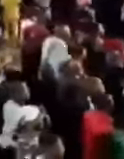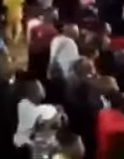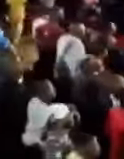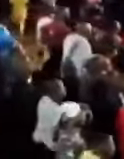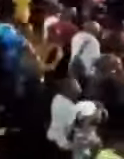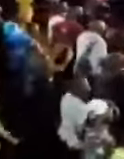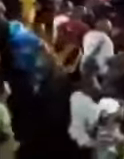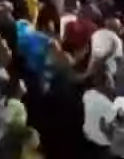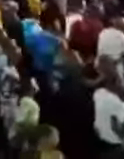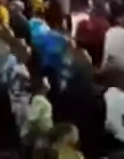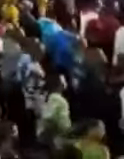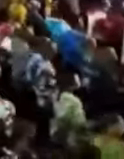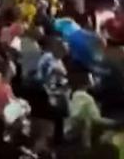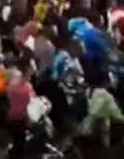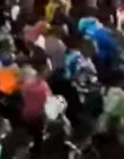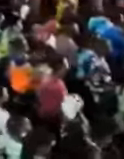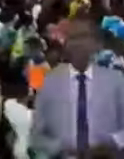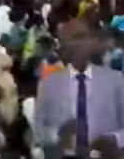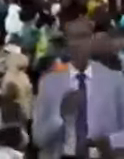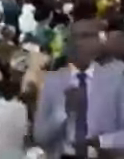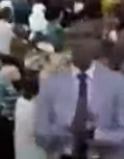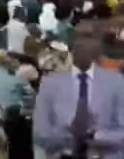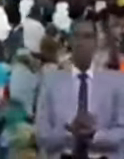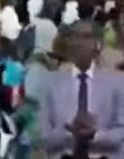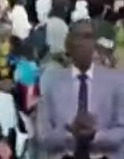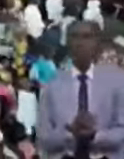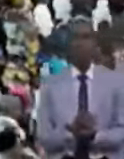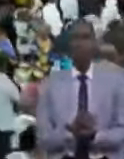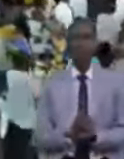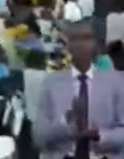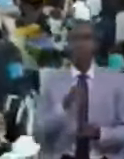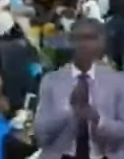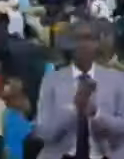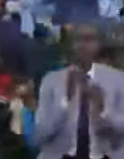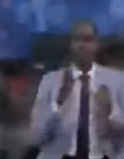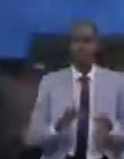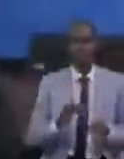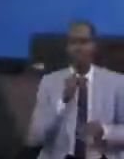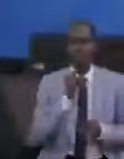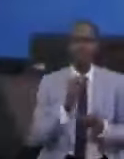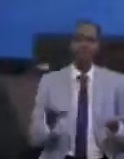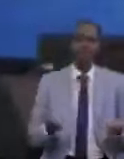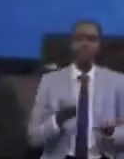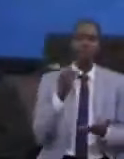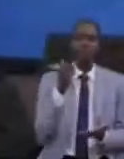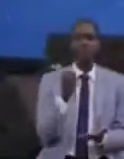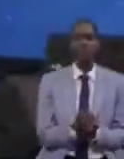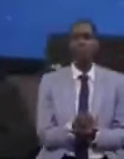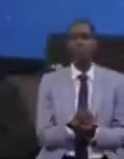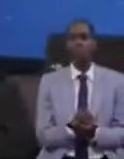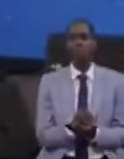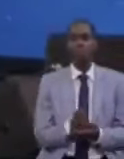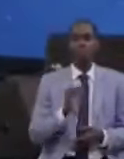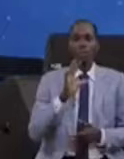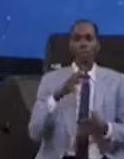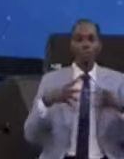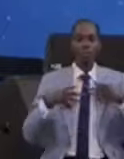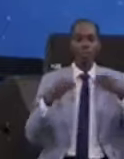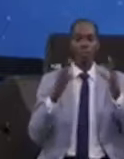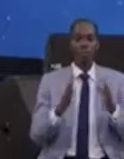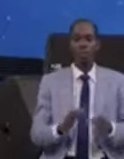Emmanuel est là votre Sauveur est là votre guérisseur est